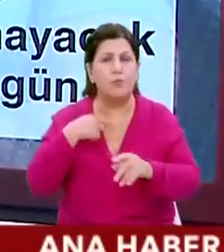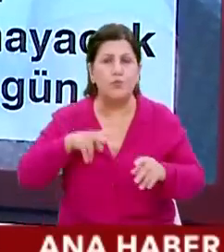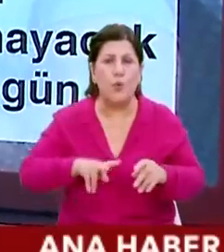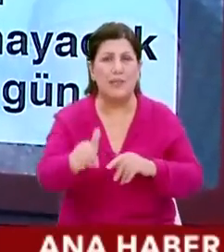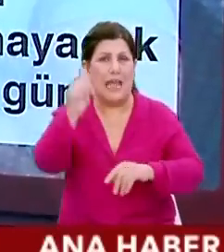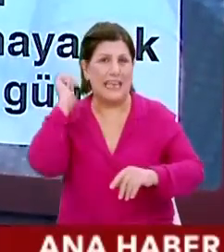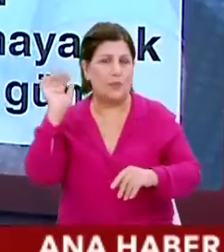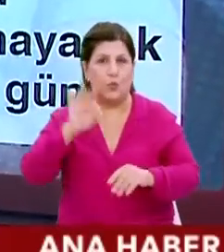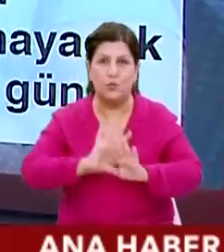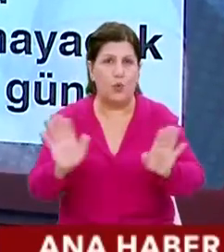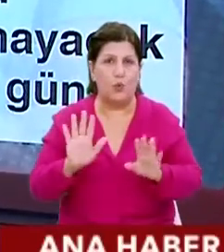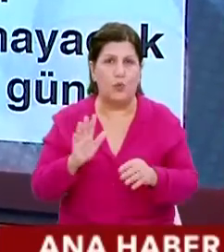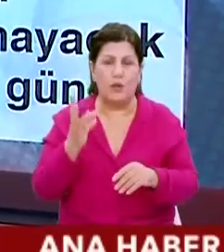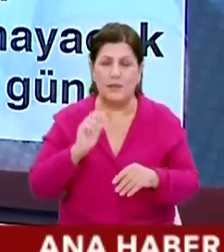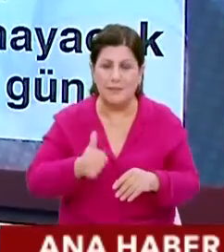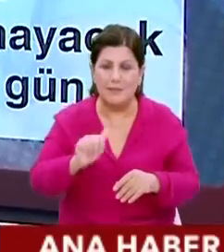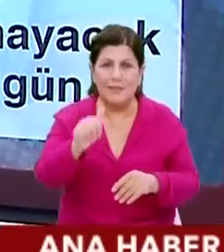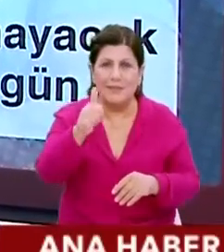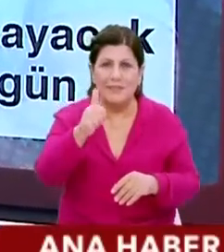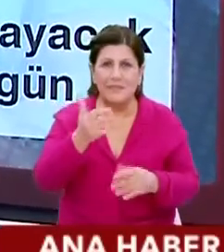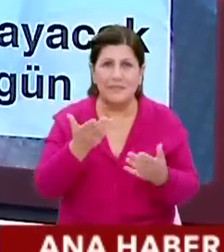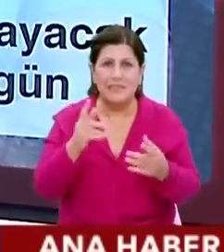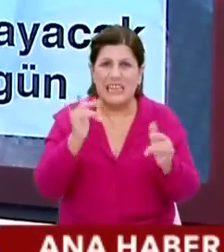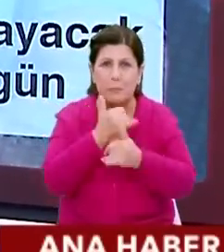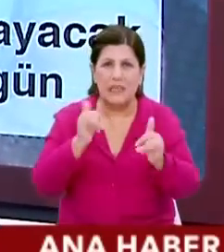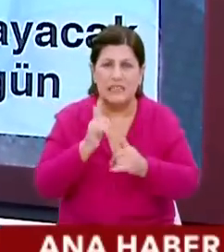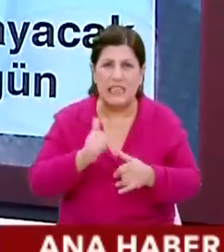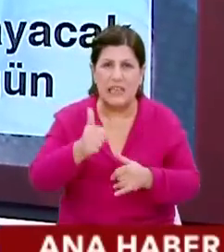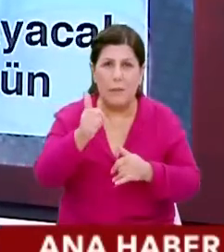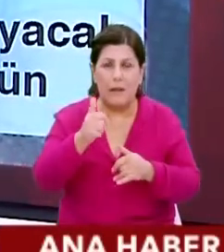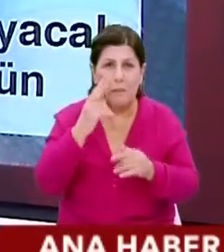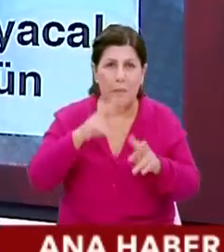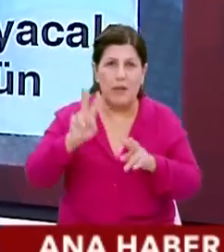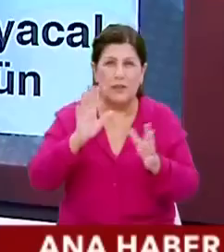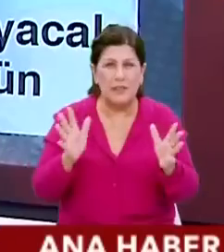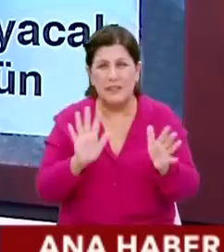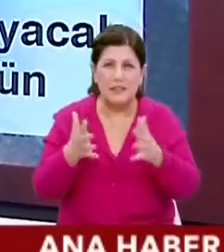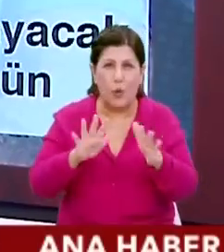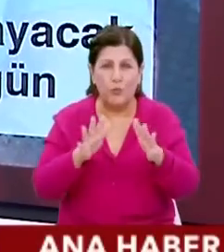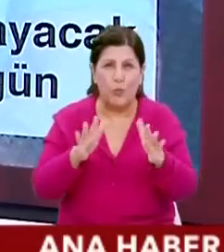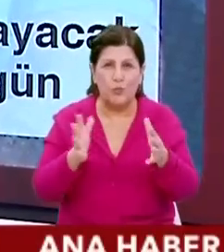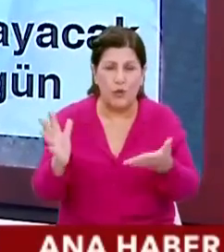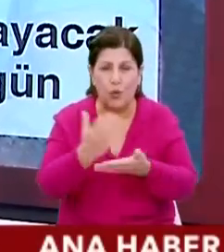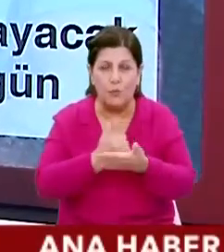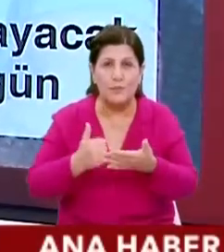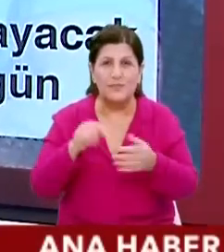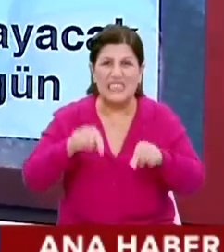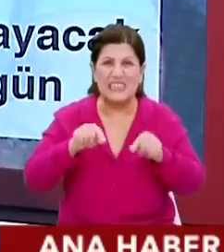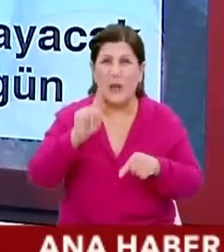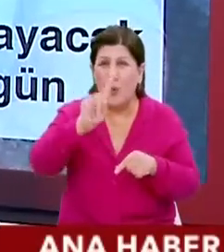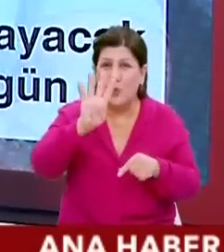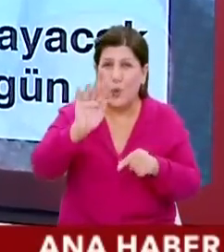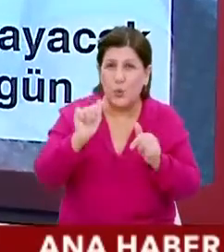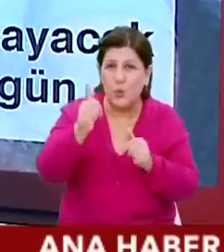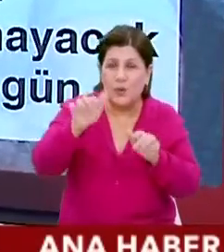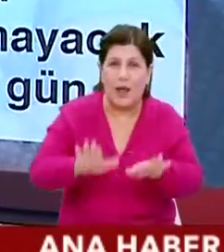geri dönüş yok Ne kadar kaldı yılbaşına bakınız işte topu topu şimdi şu an 14